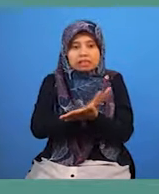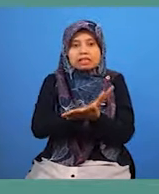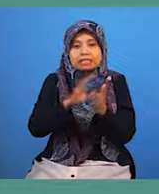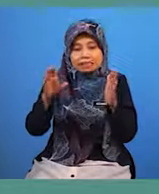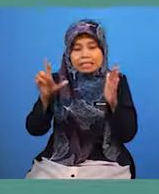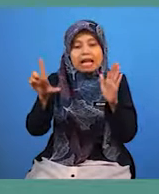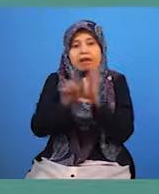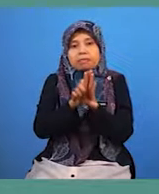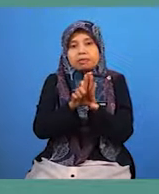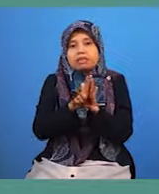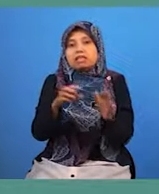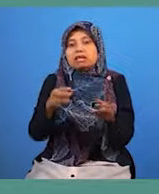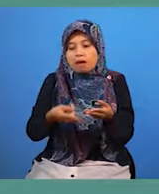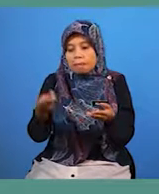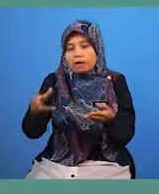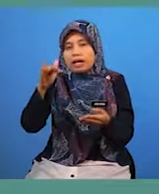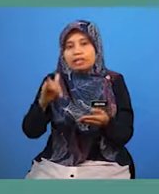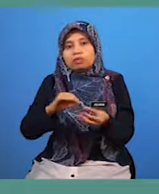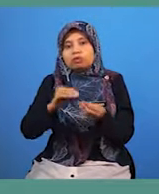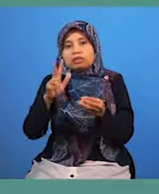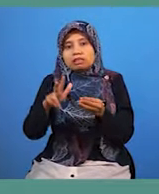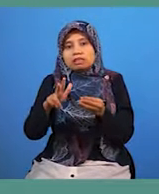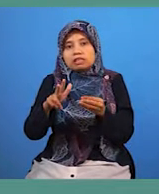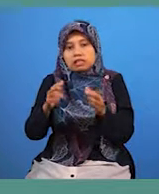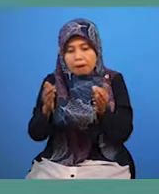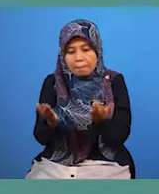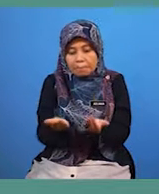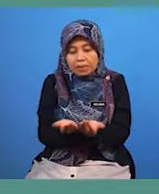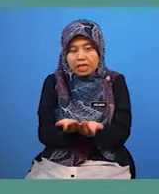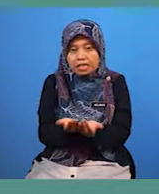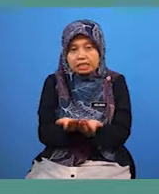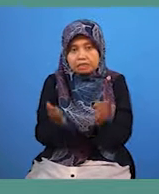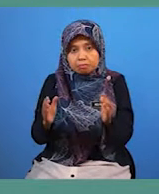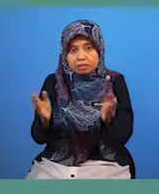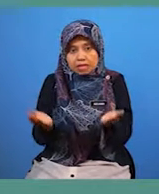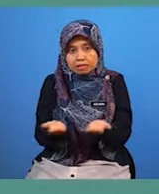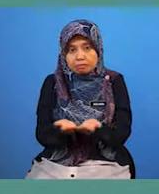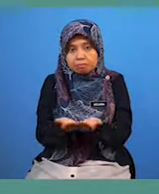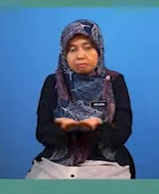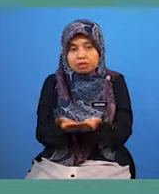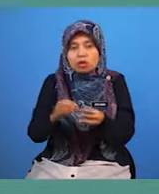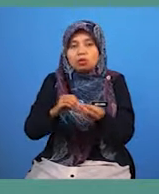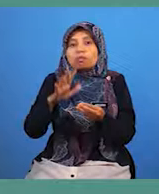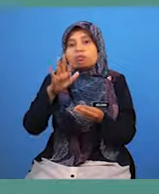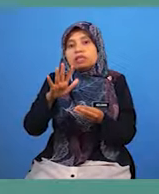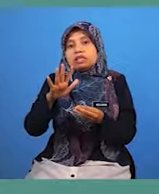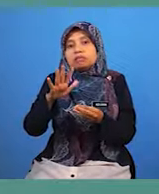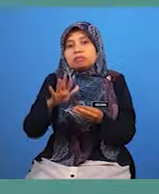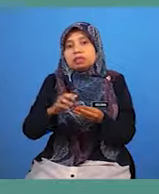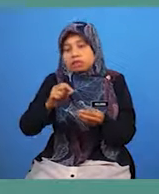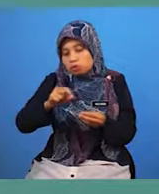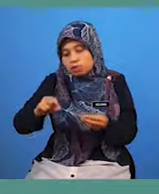label. Bahan yang keempat adalah bekas ataupun kontainer. Bahan yang kelima adalah alat